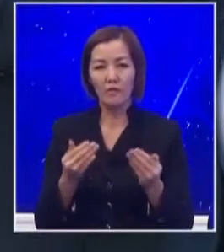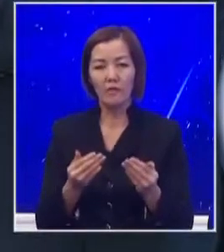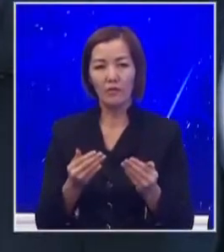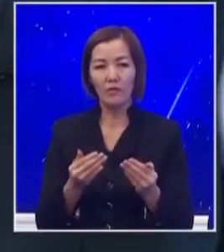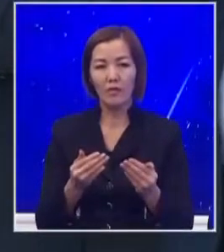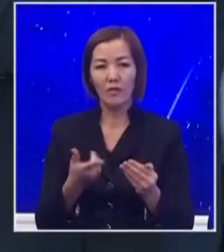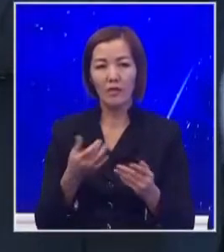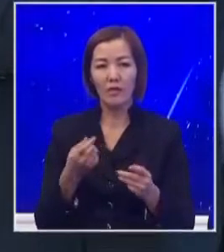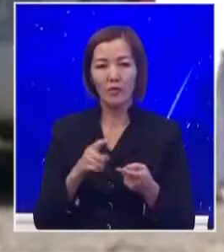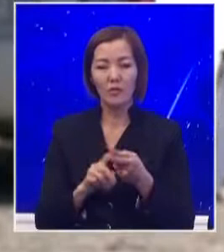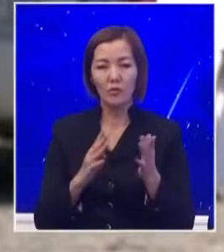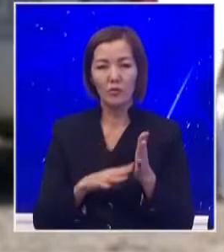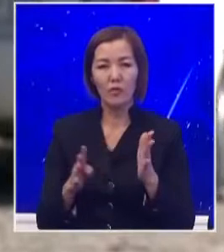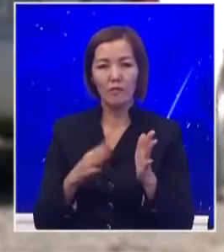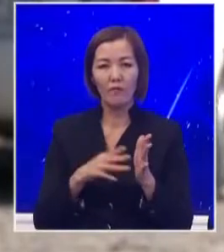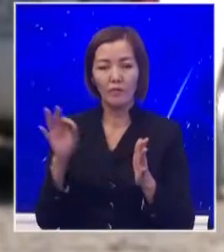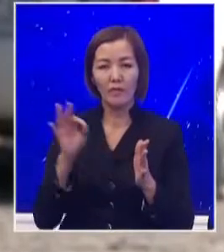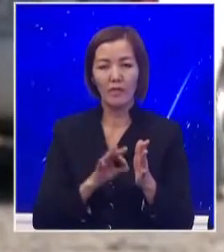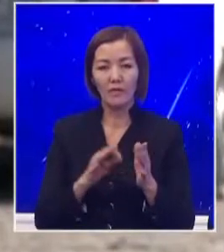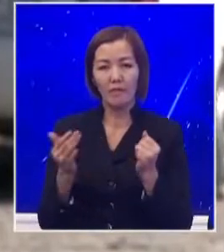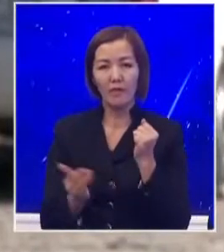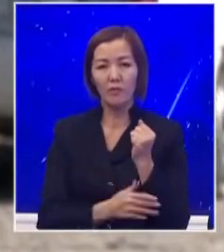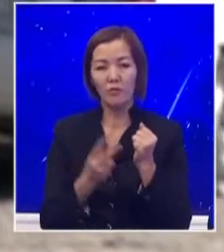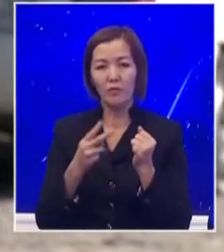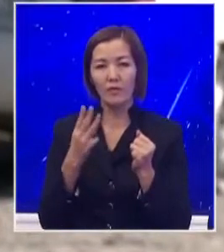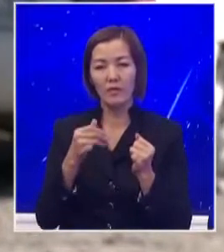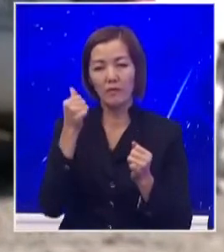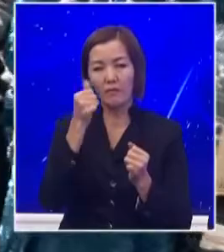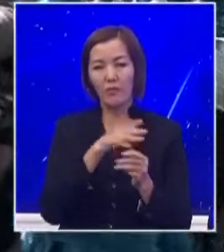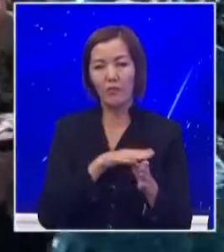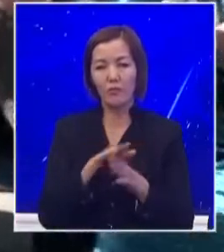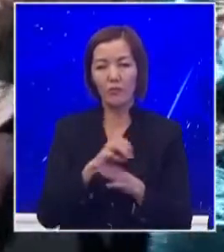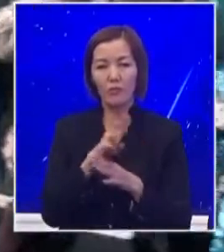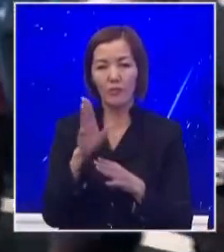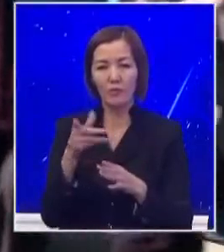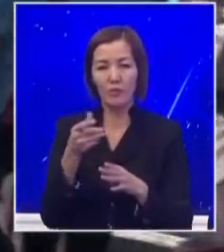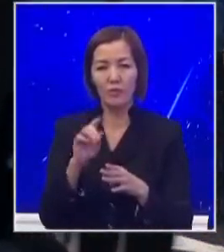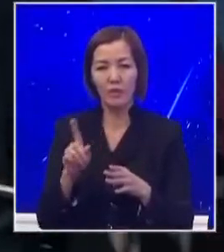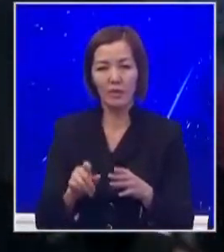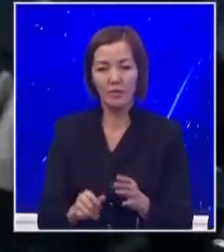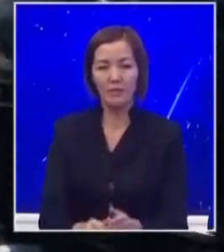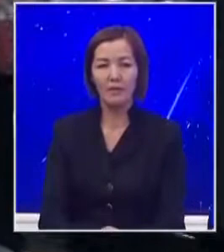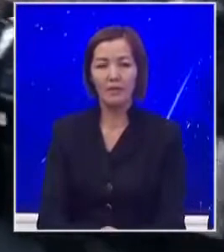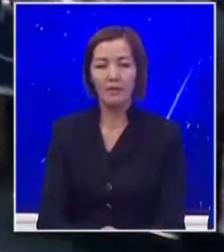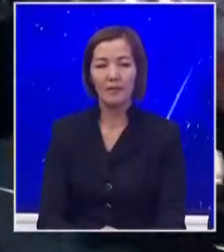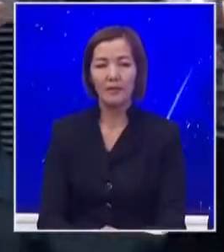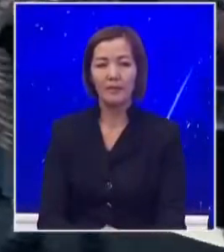газифицировано 48%. К концу 2023 года население района будет полностью обеспечено газом.